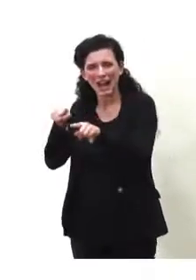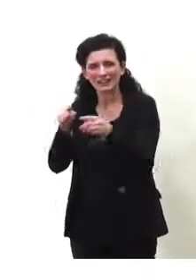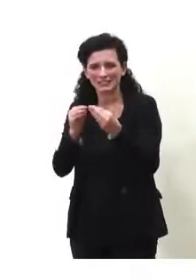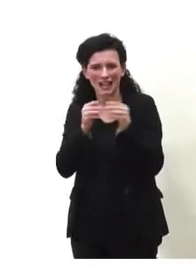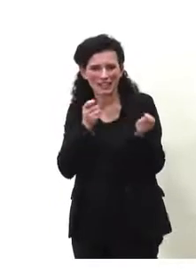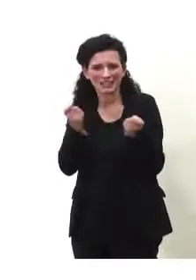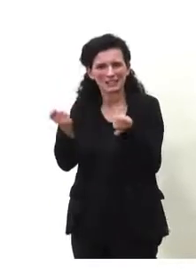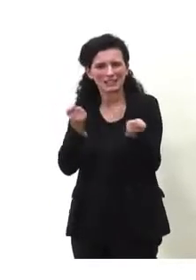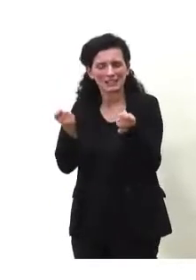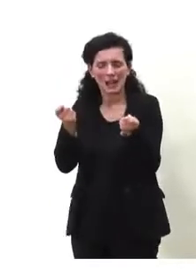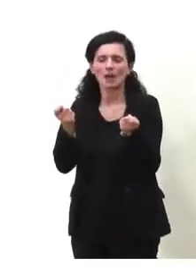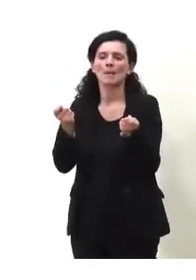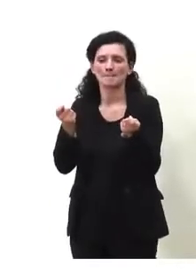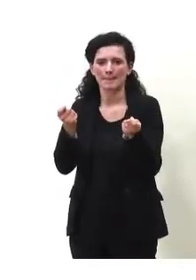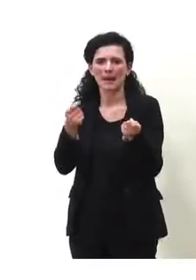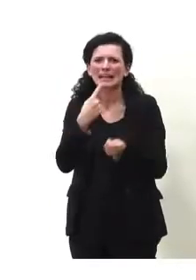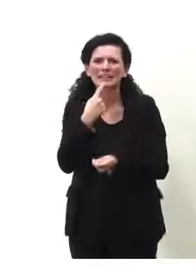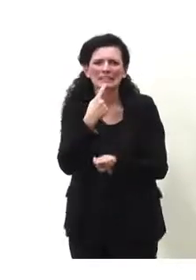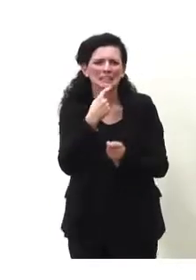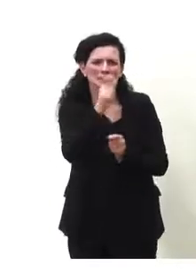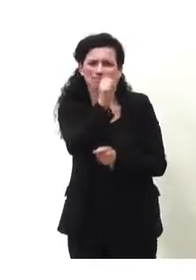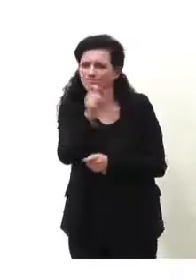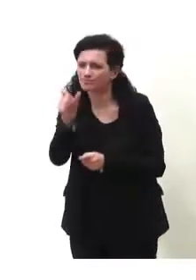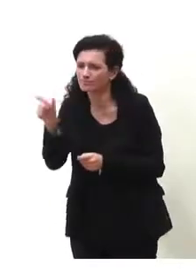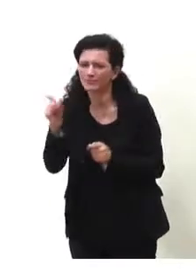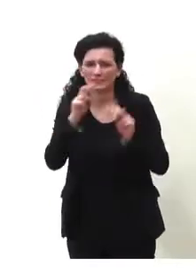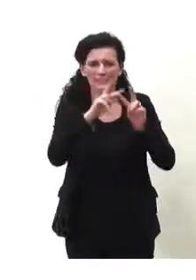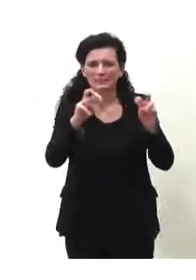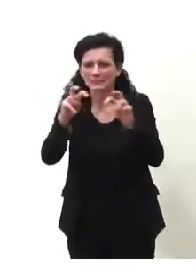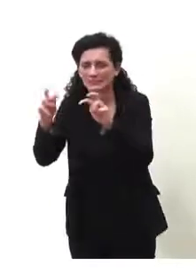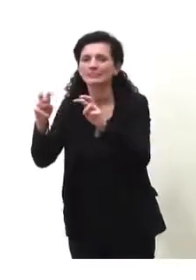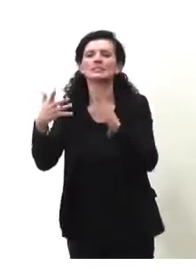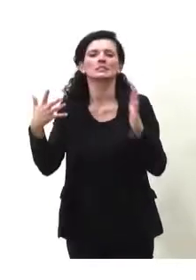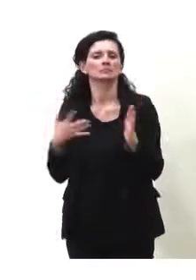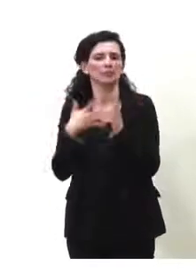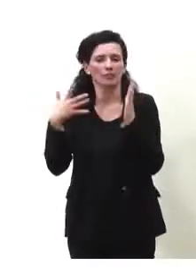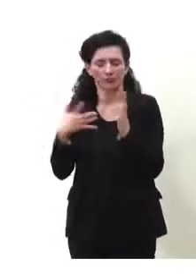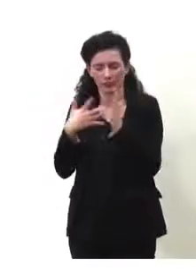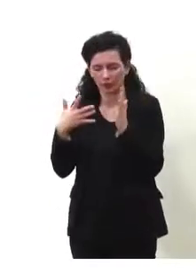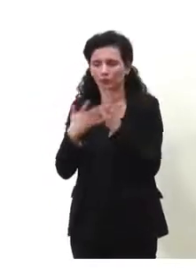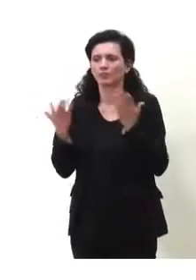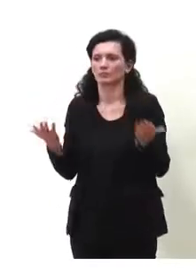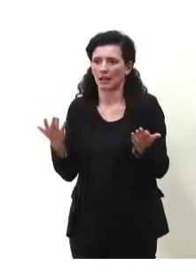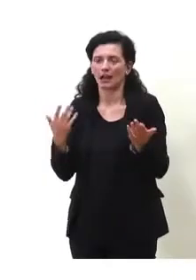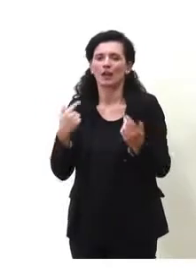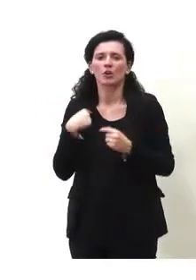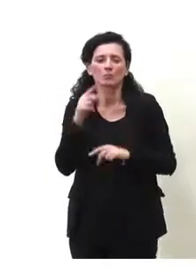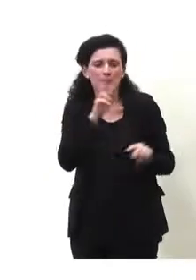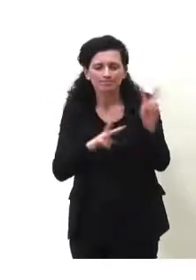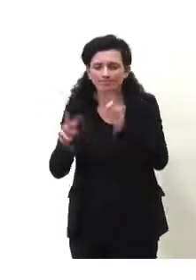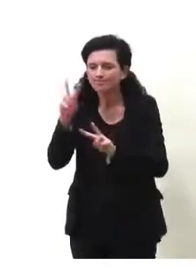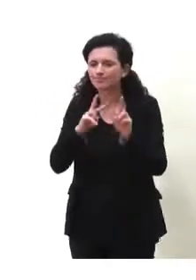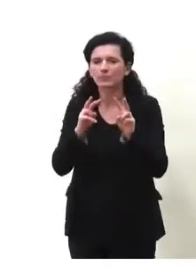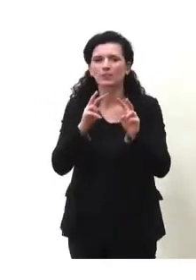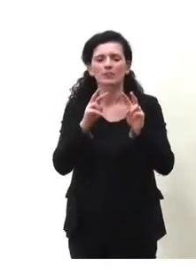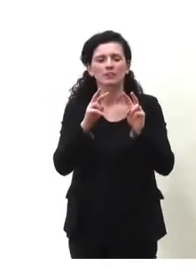quindi uno potrebbe dire noi stiamo vedendo una diminuzione della trasmissibilità perché non siamo più bravi a trovare